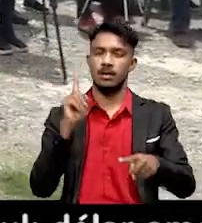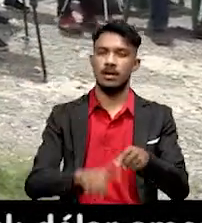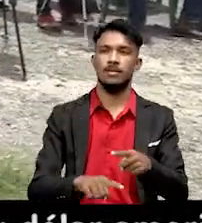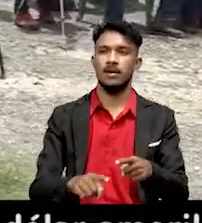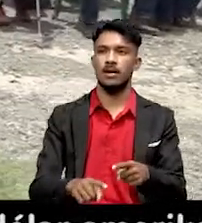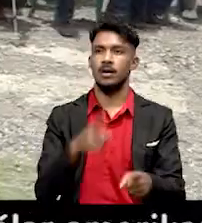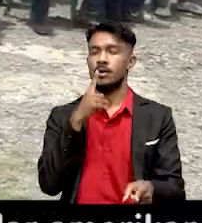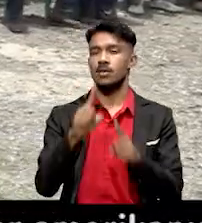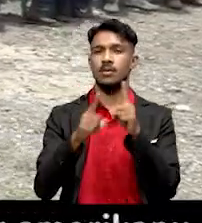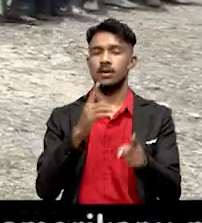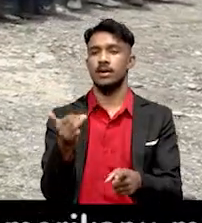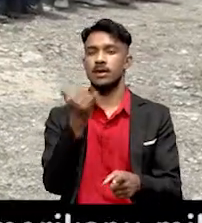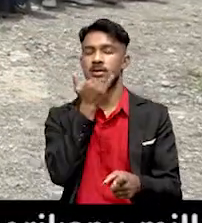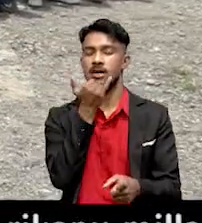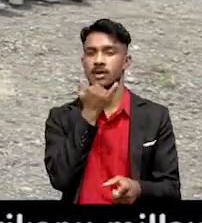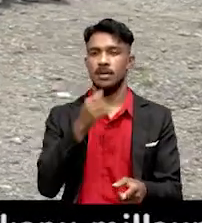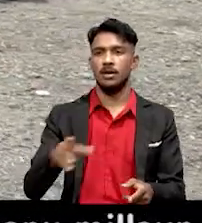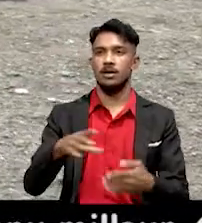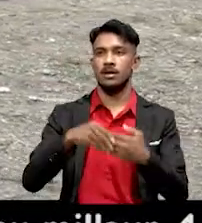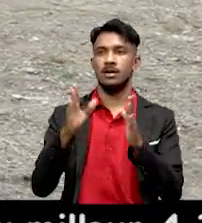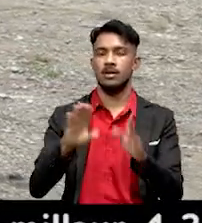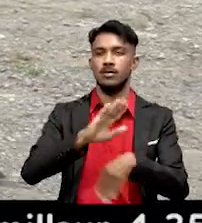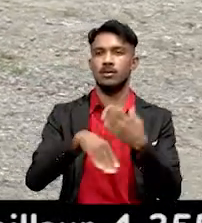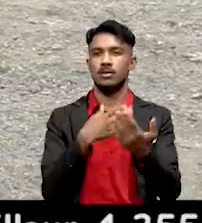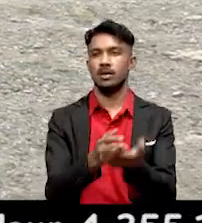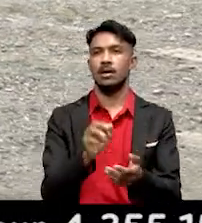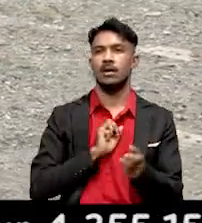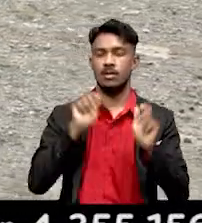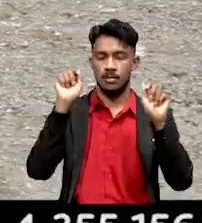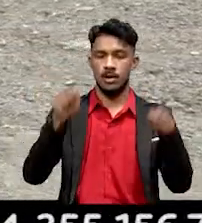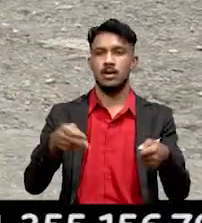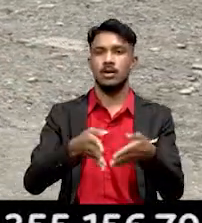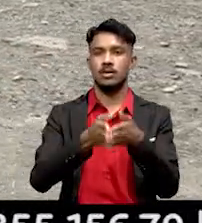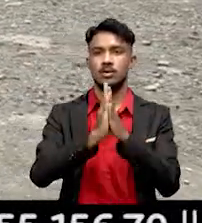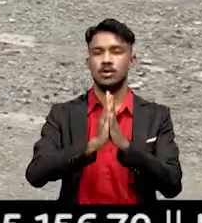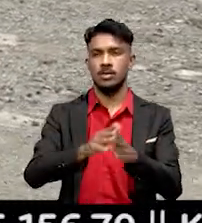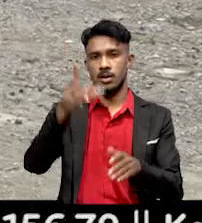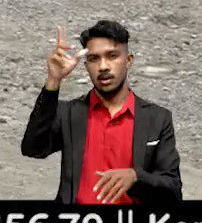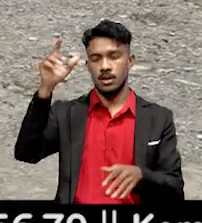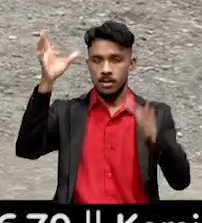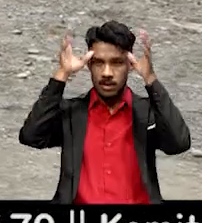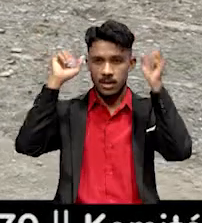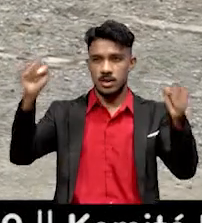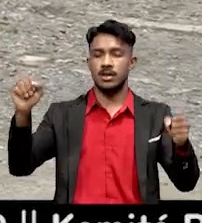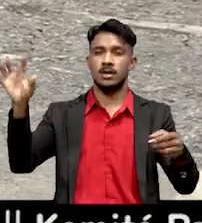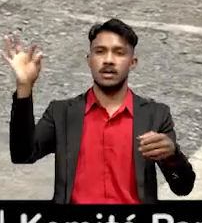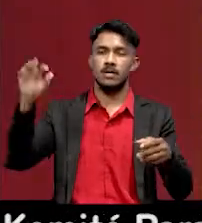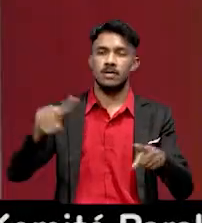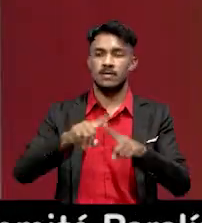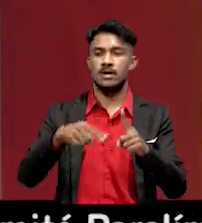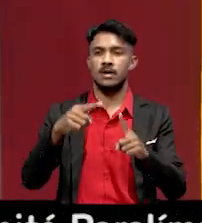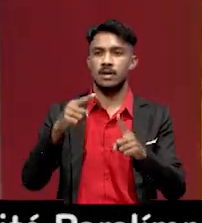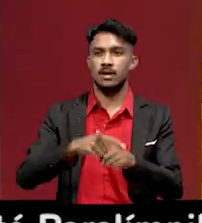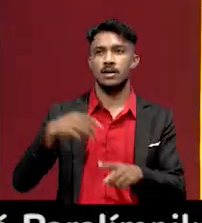sirahotu. Sehau beli husu nai presidente bain hira releitu na fating nudar